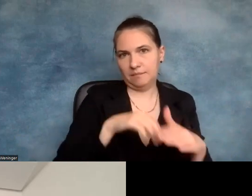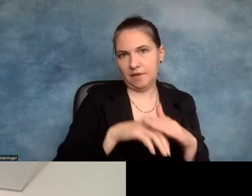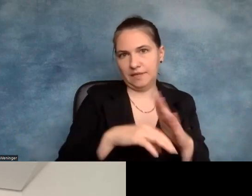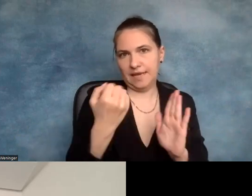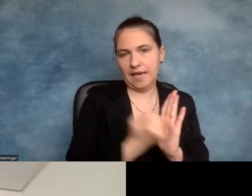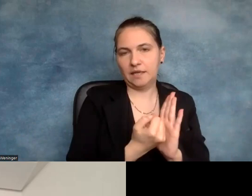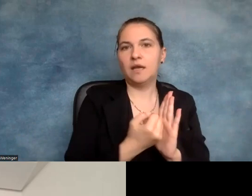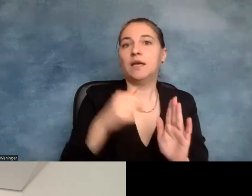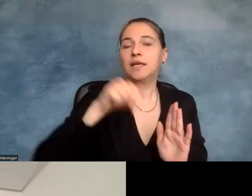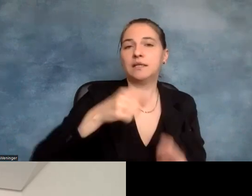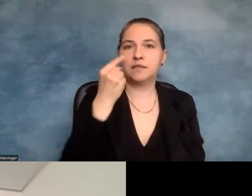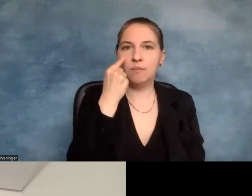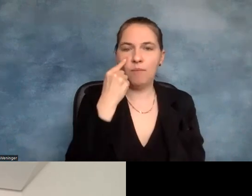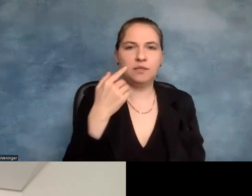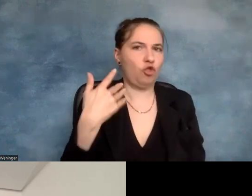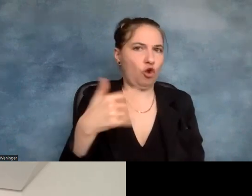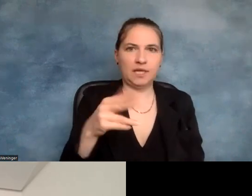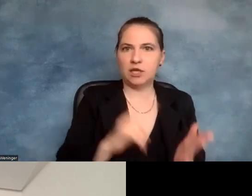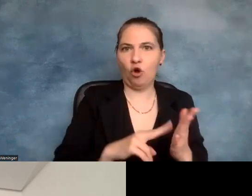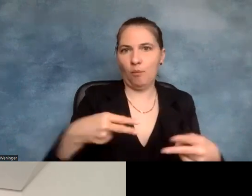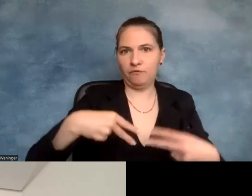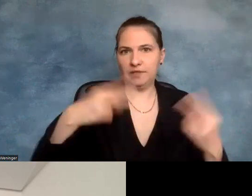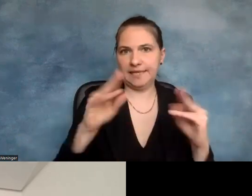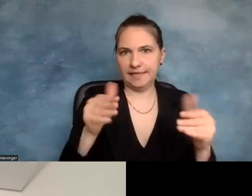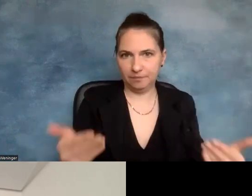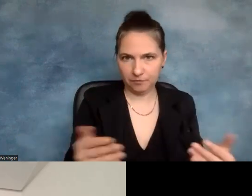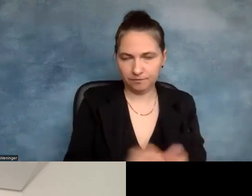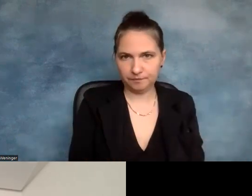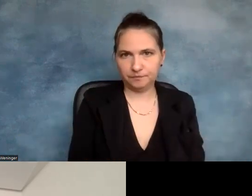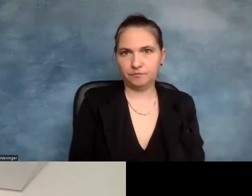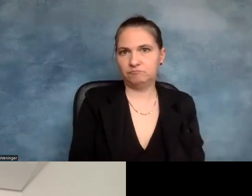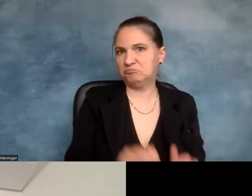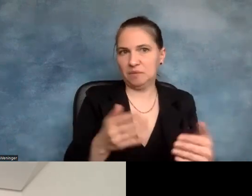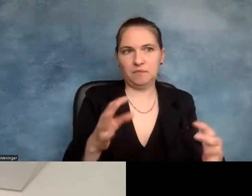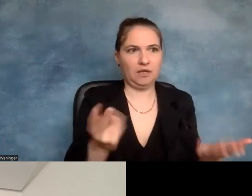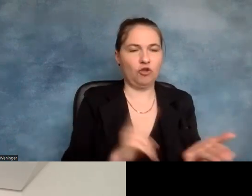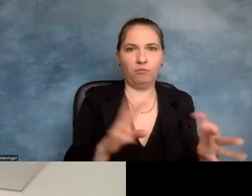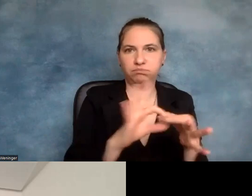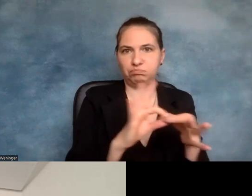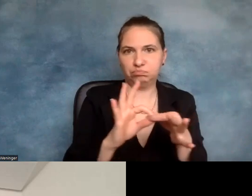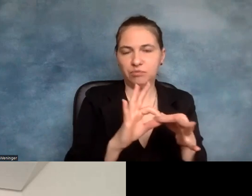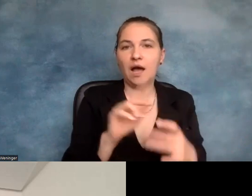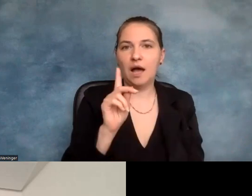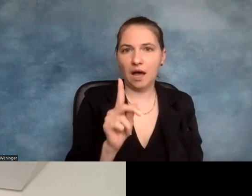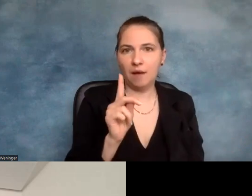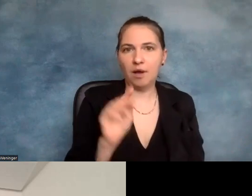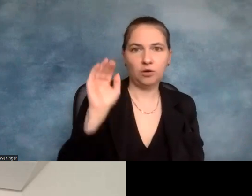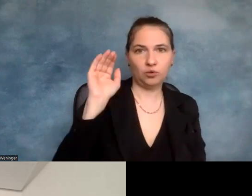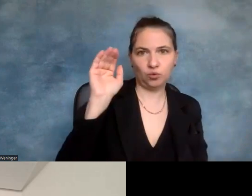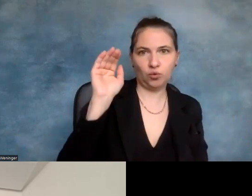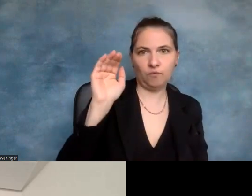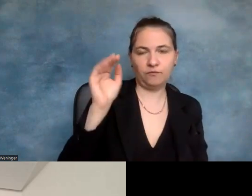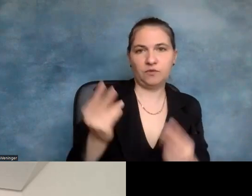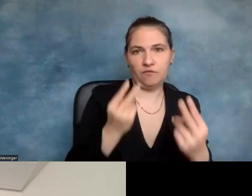hat im Moment ja noch gar keine Norm, mit der er verbunden ist, aber es wird eine